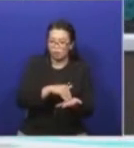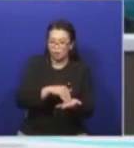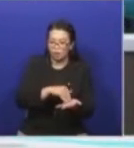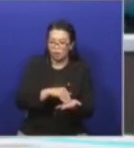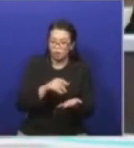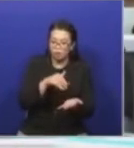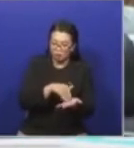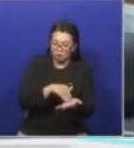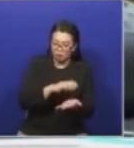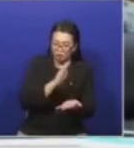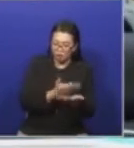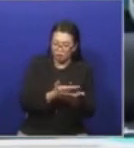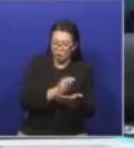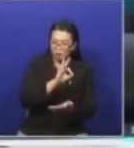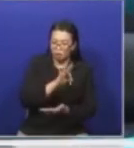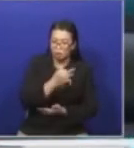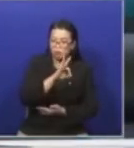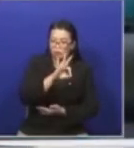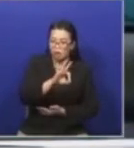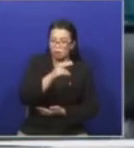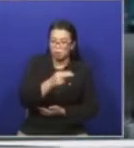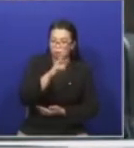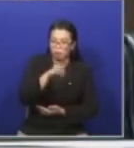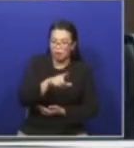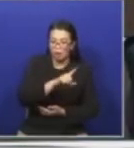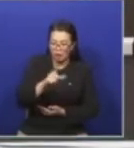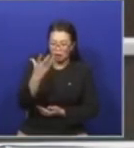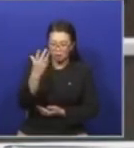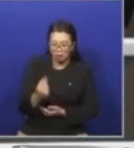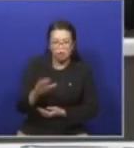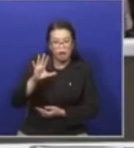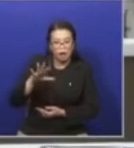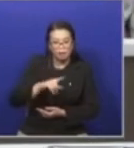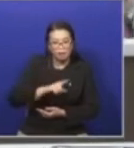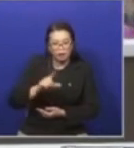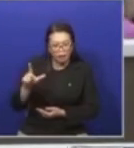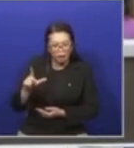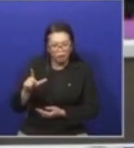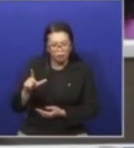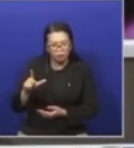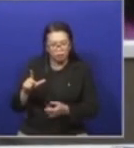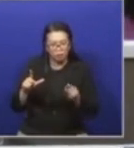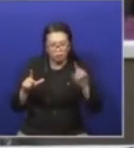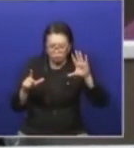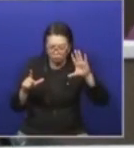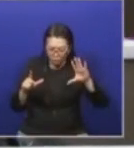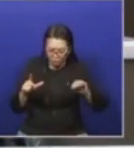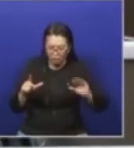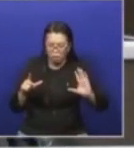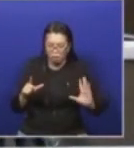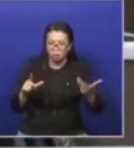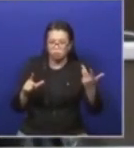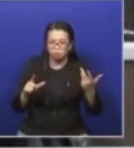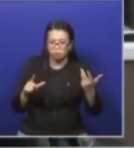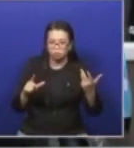จำเป็นตั้งไว้ 96,000 ล้านเนี่ยเหลืออยู่ไม่ถึงหมื่นเหลือประมาณ 5,000 ล้านเท่านั้นซึ่งพวกผมไม่ได้โทษว่าครับเหตุ